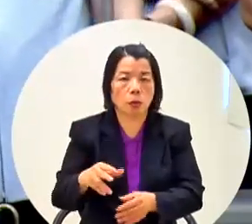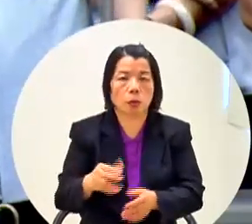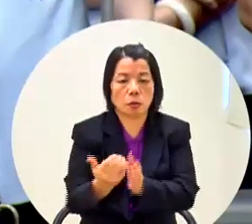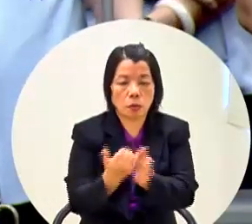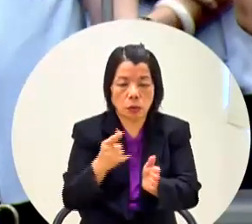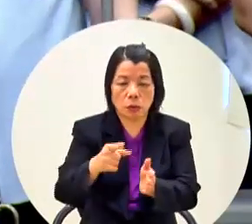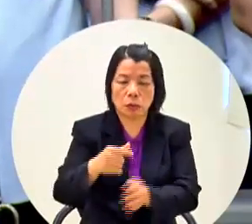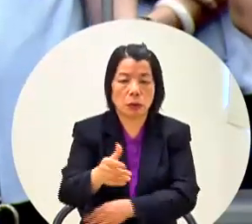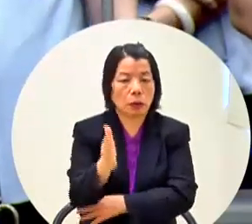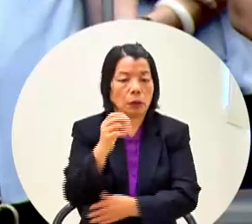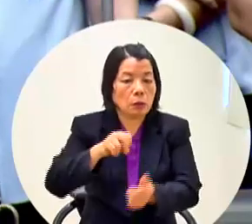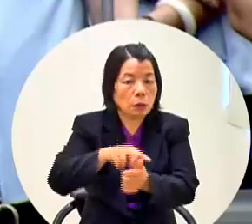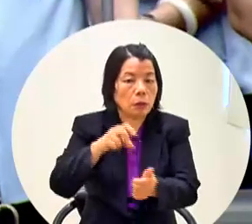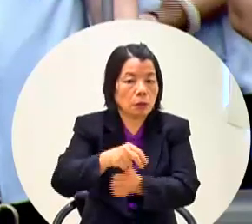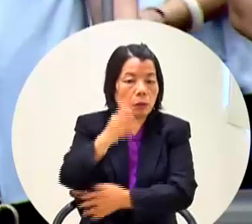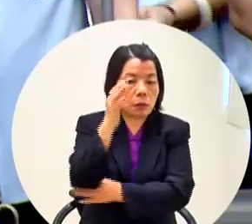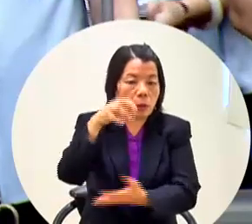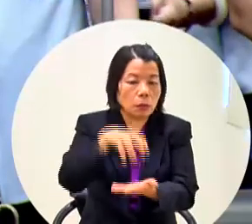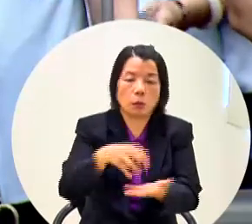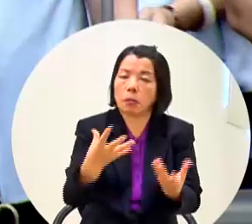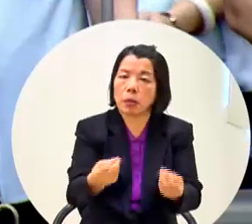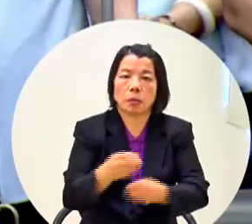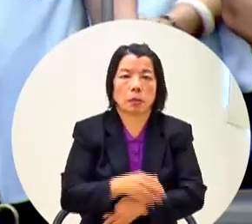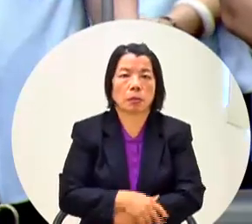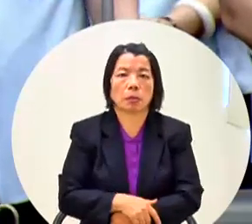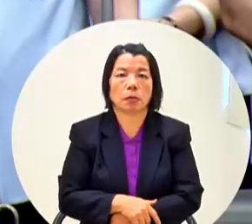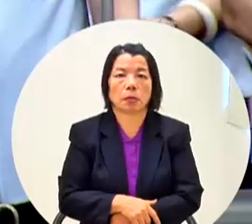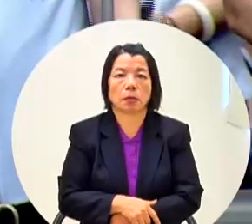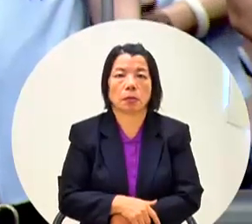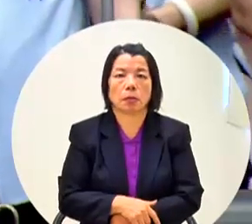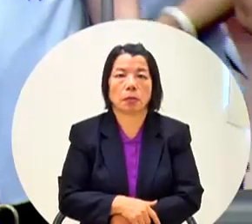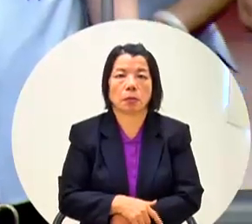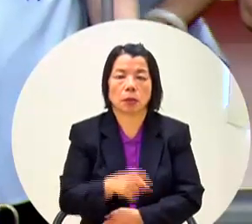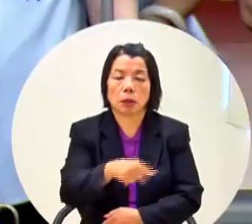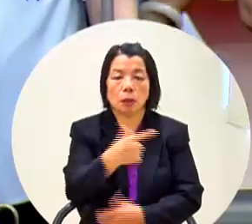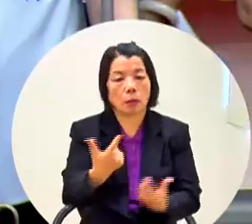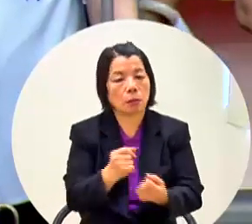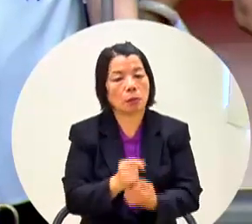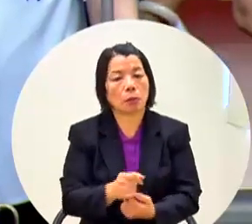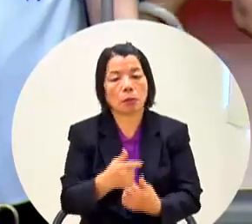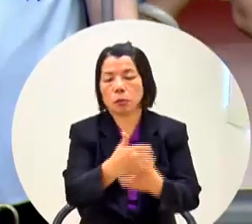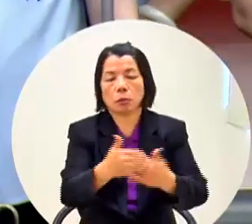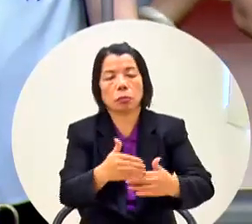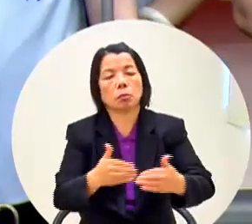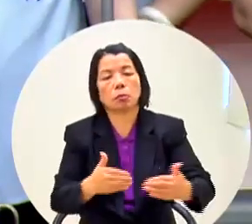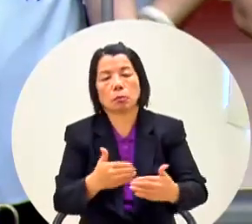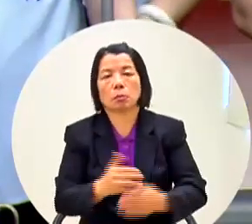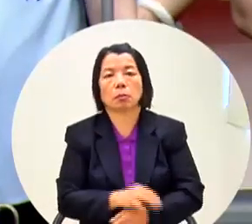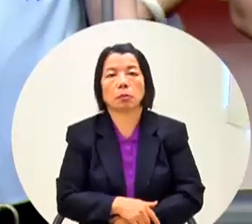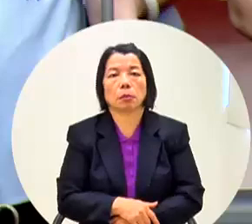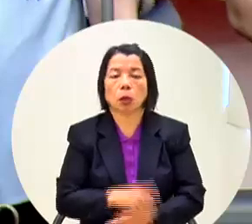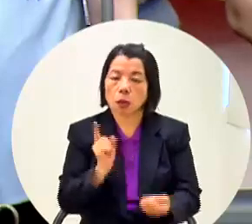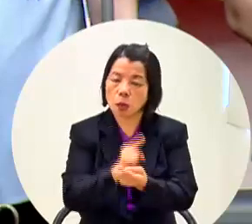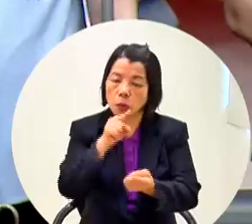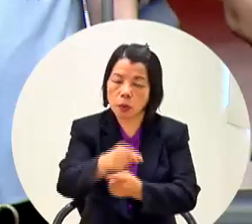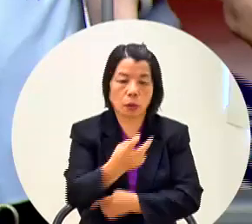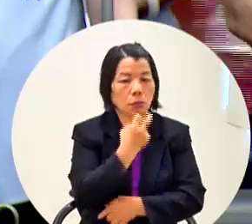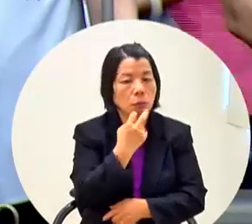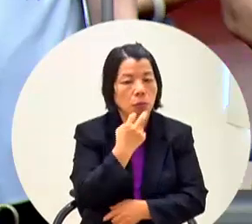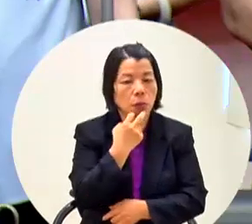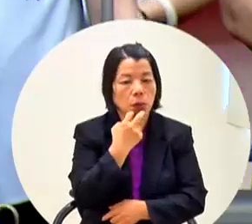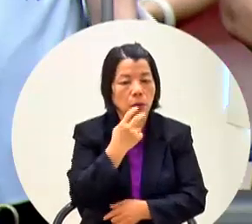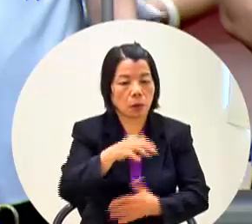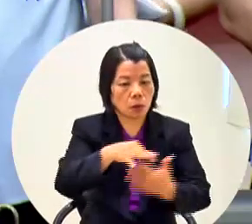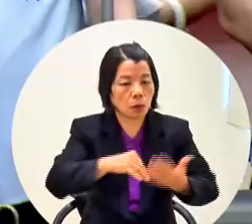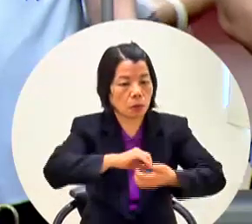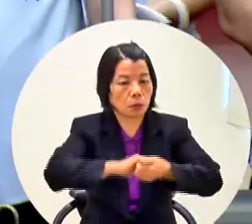证的这个养殖户也是很多，那他们也被排除在外，所以这些中央他定定的，他